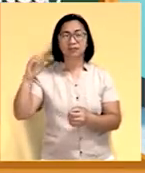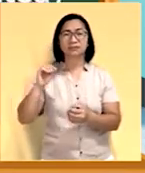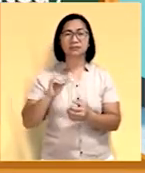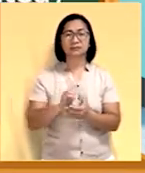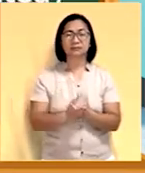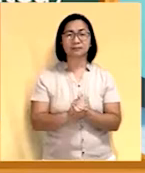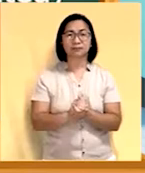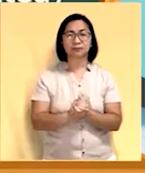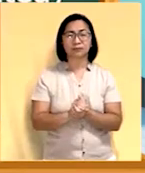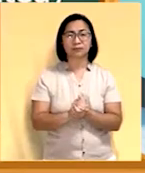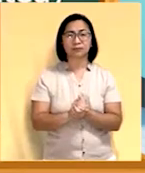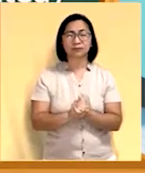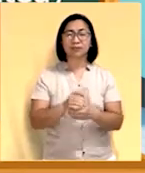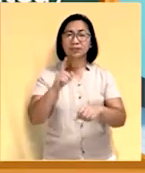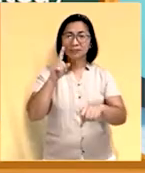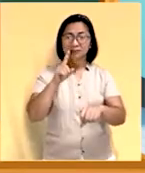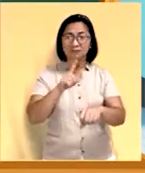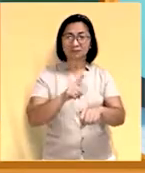100.